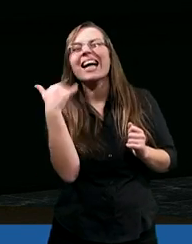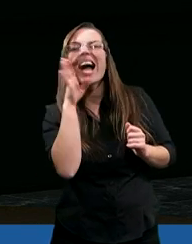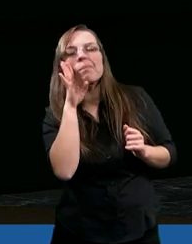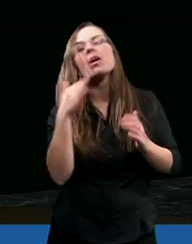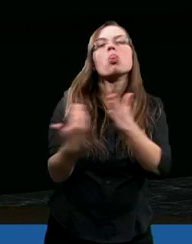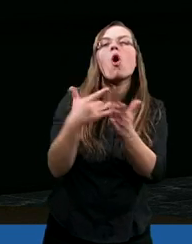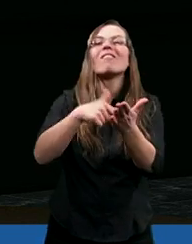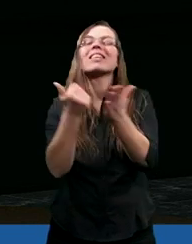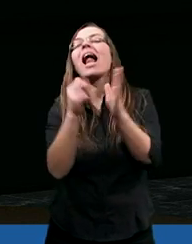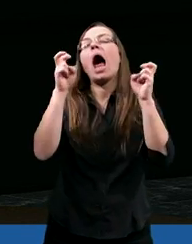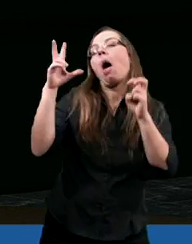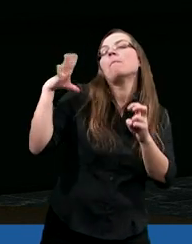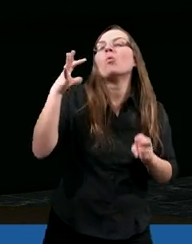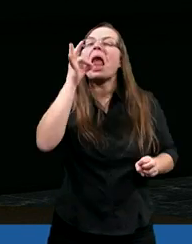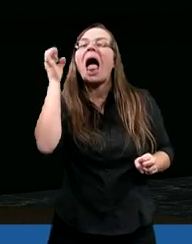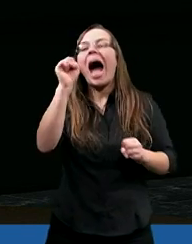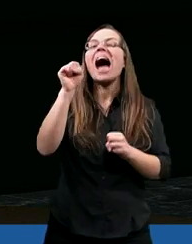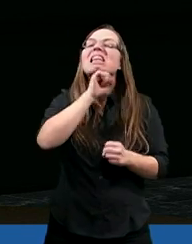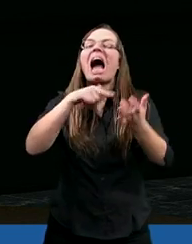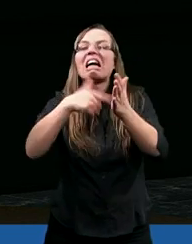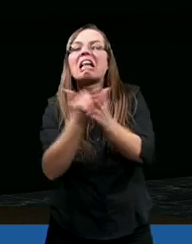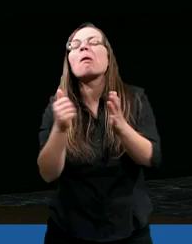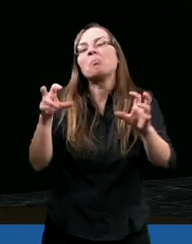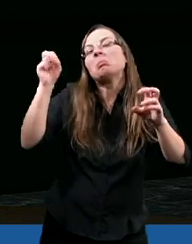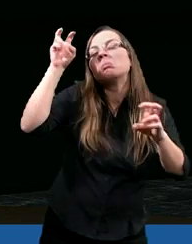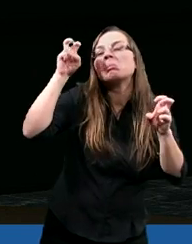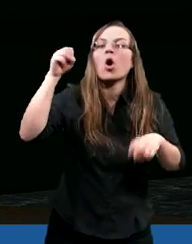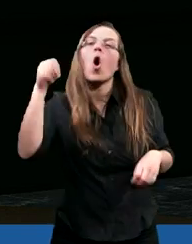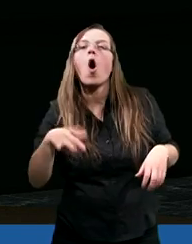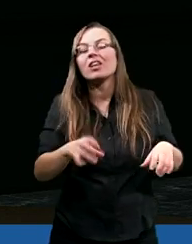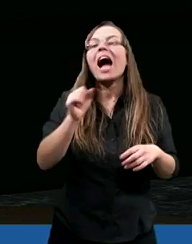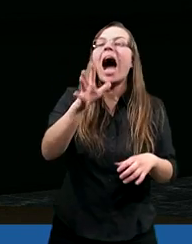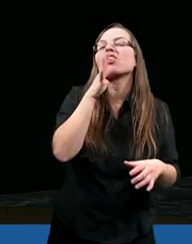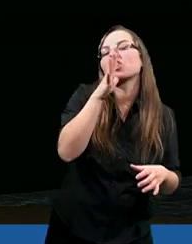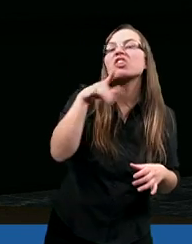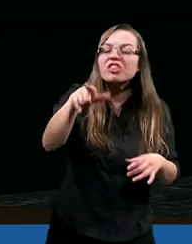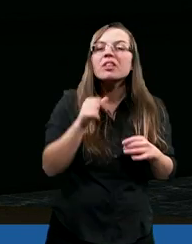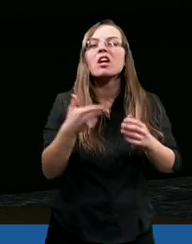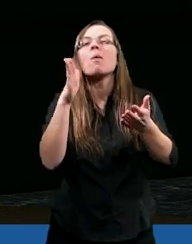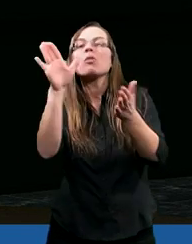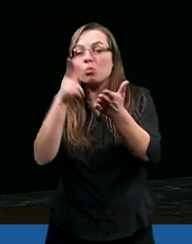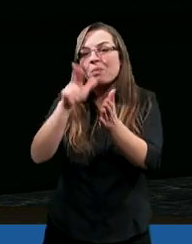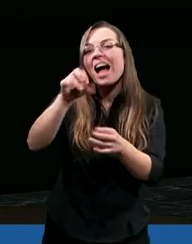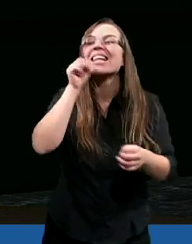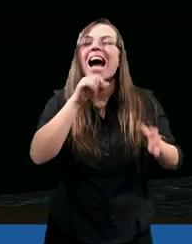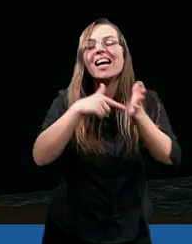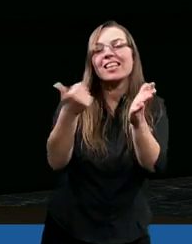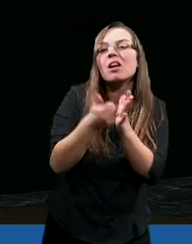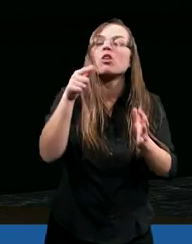Nowy Testament był lepszy, a Stary Testament był gorszy. A Żydzi mając nawet tylko Stary Testament